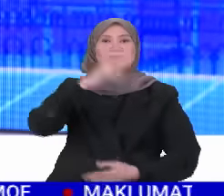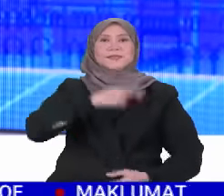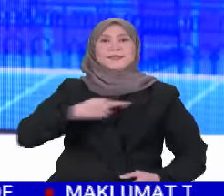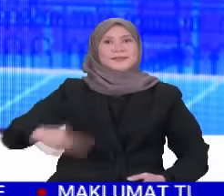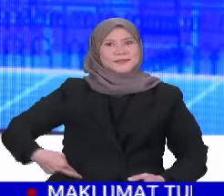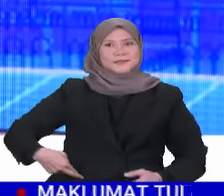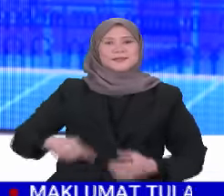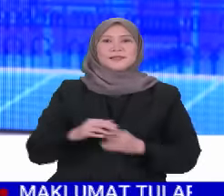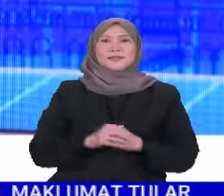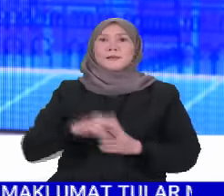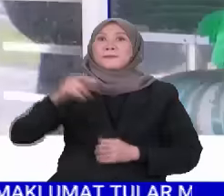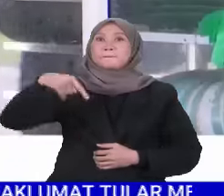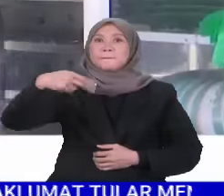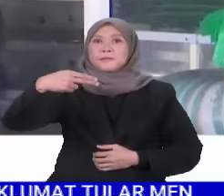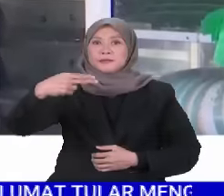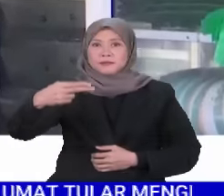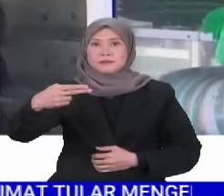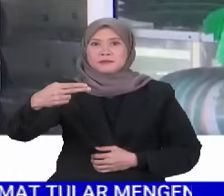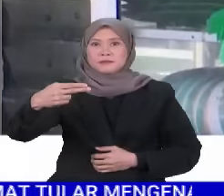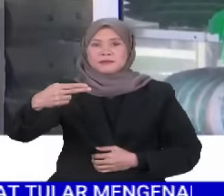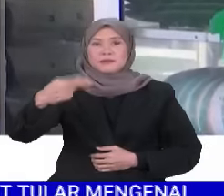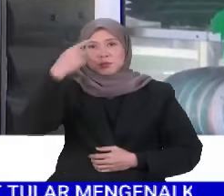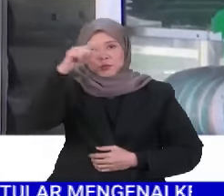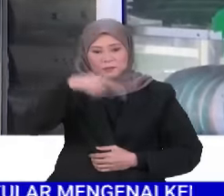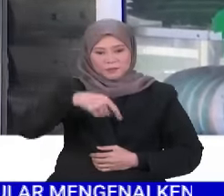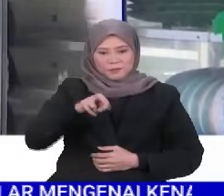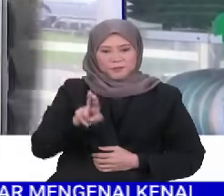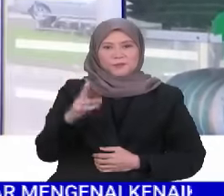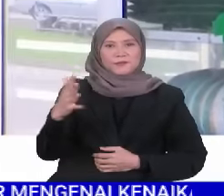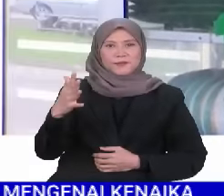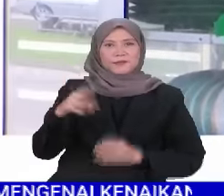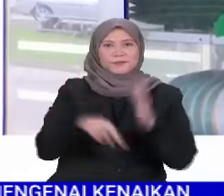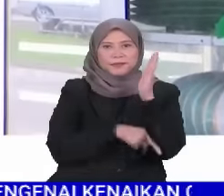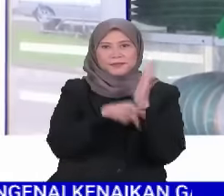Raja calon paketan harapan ke-15